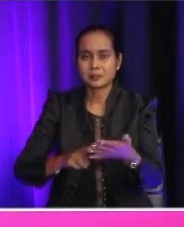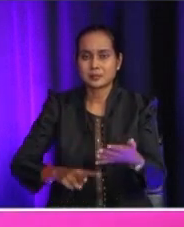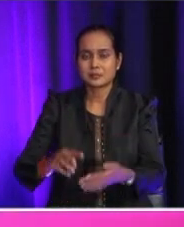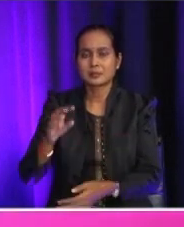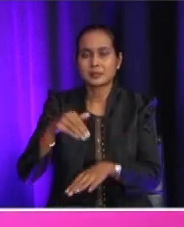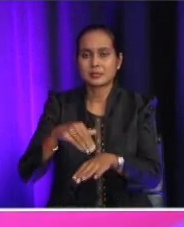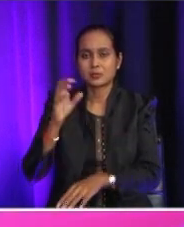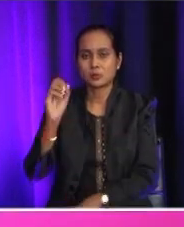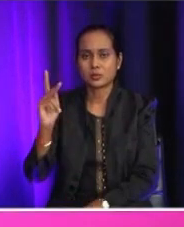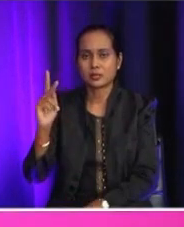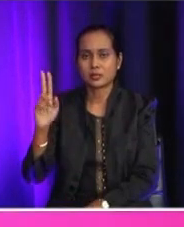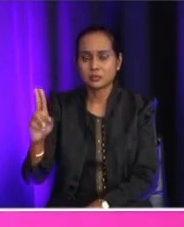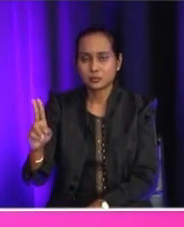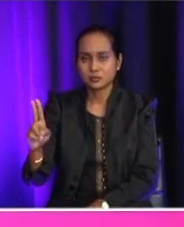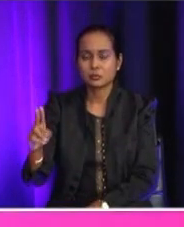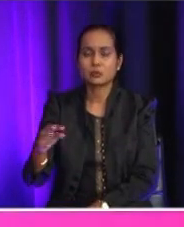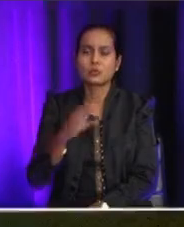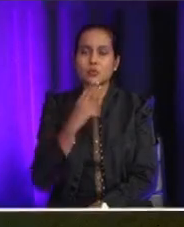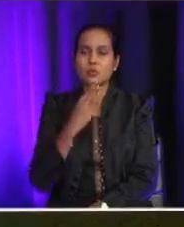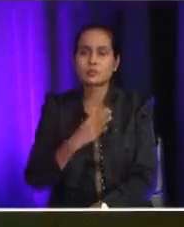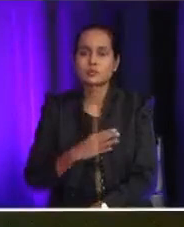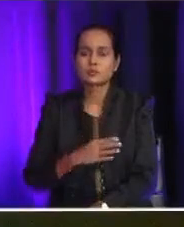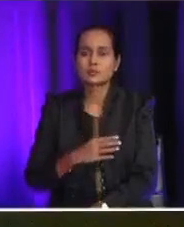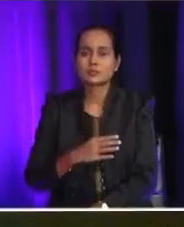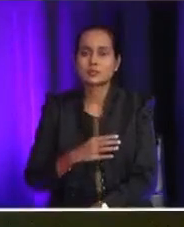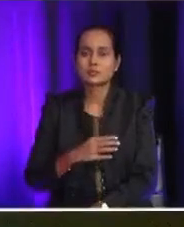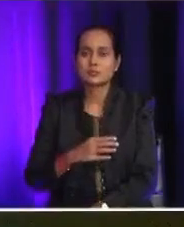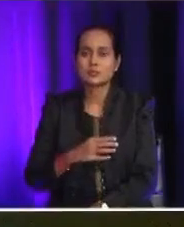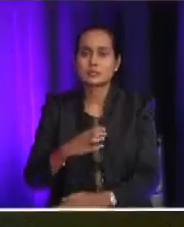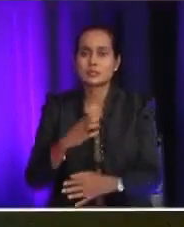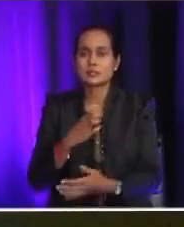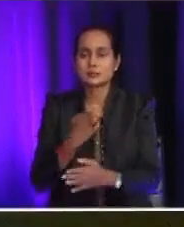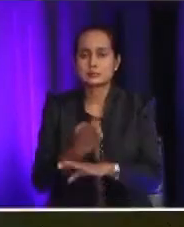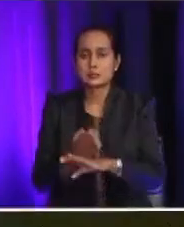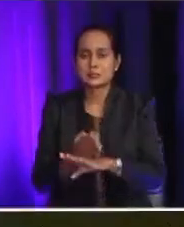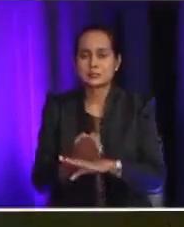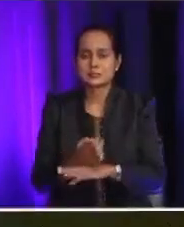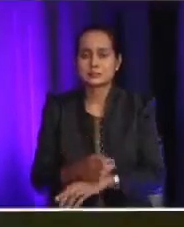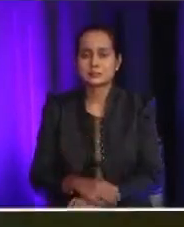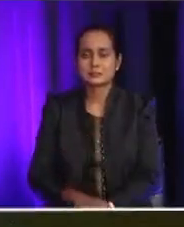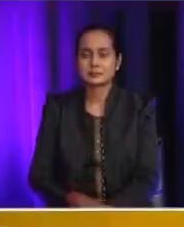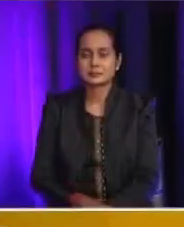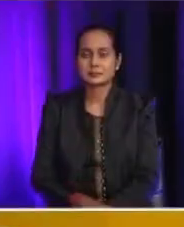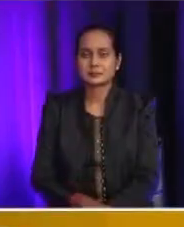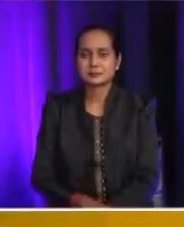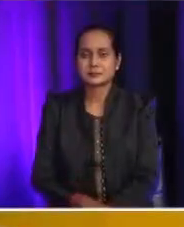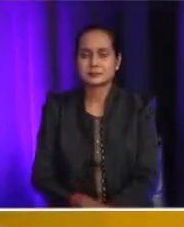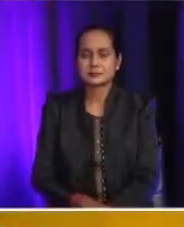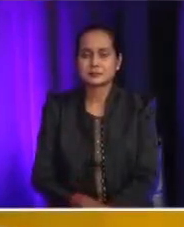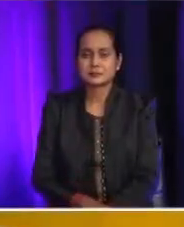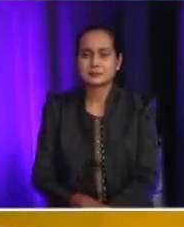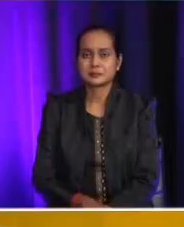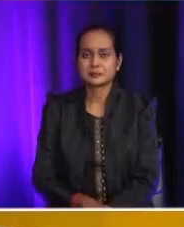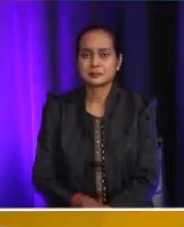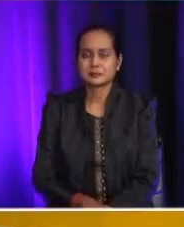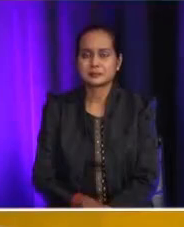dan lain-lain. Ya, yeah, betul. Oh. Maksudnya di sini aktiviti itu dijalankan ya. Yeah. Jadi kempen membaca bukan